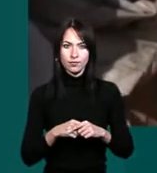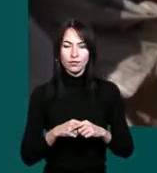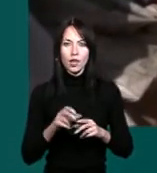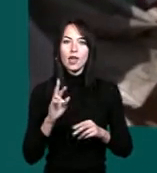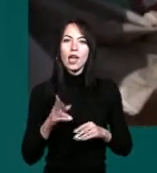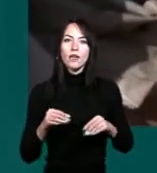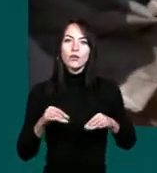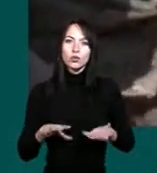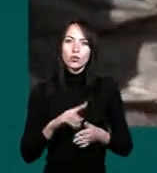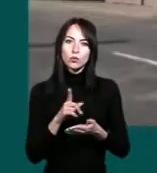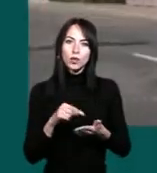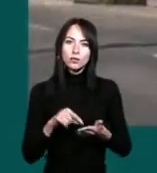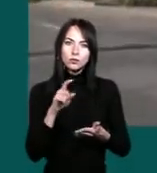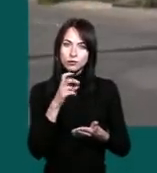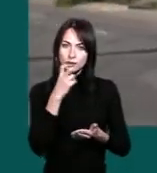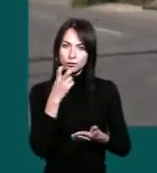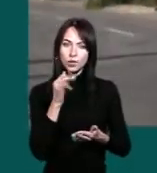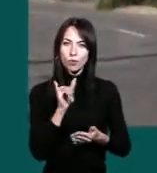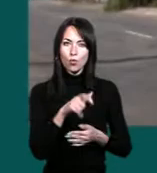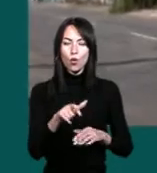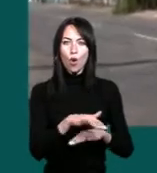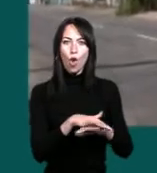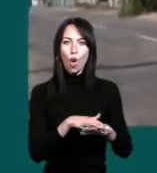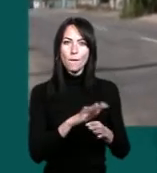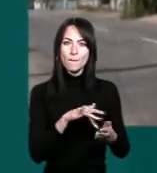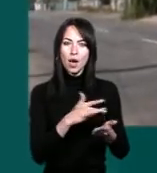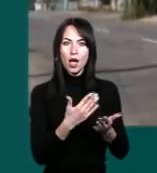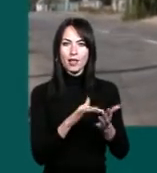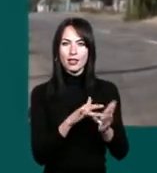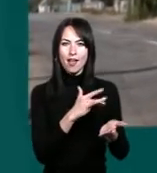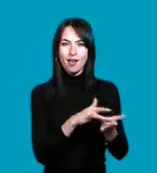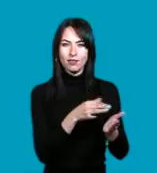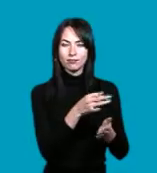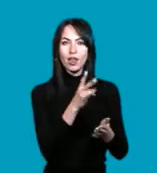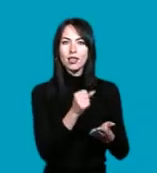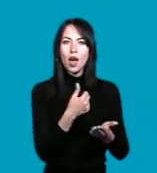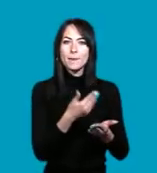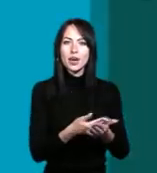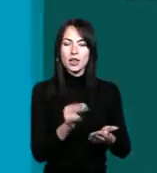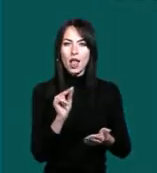Як вирішують питання із сміттям у громадах на прикладі Чугуївського району.